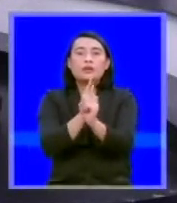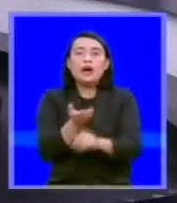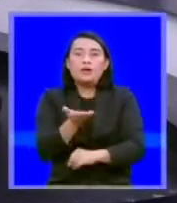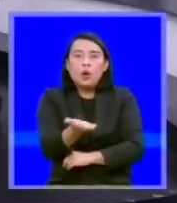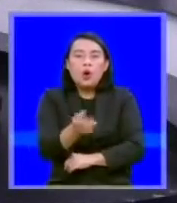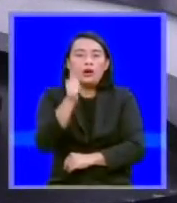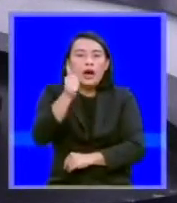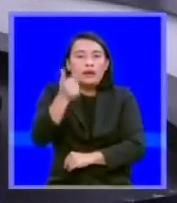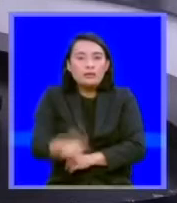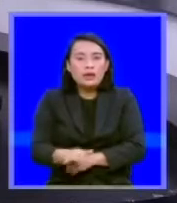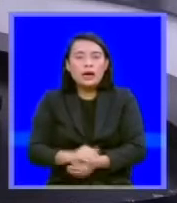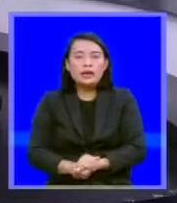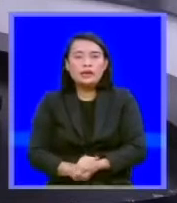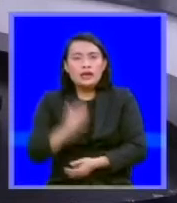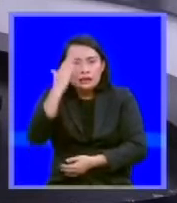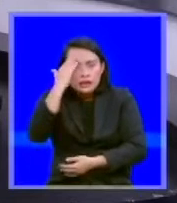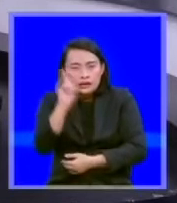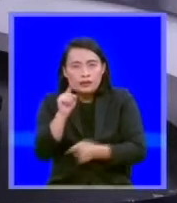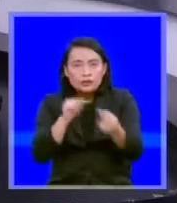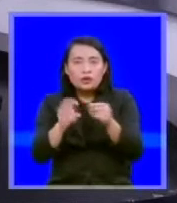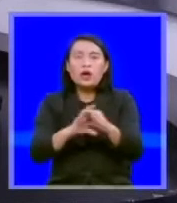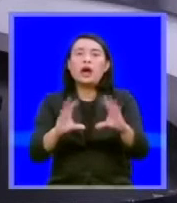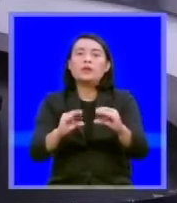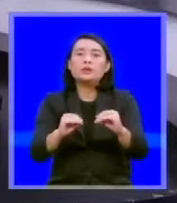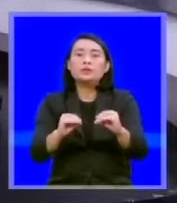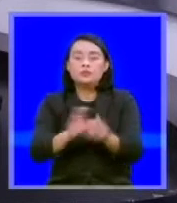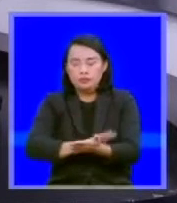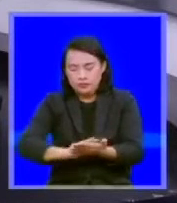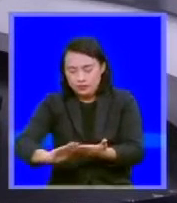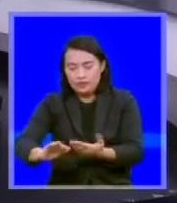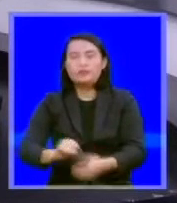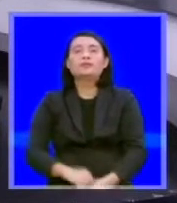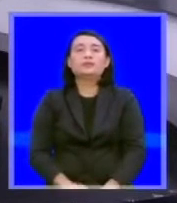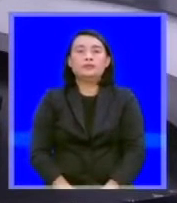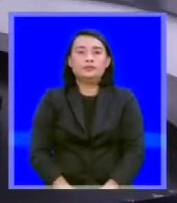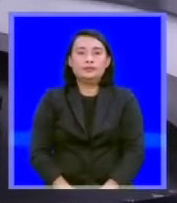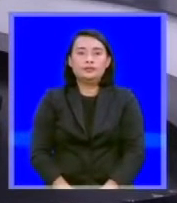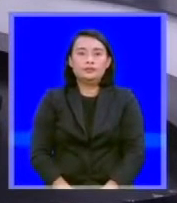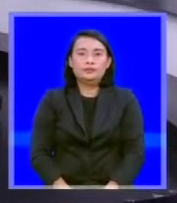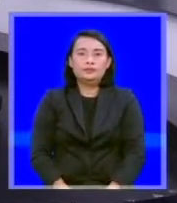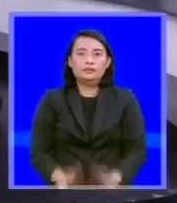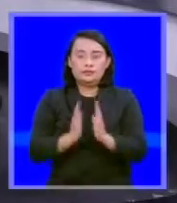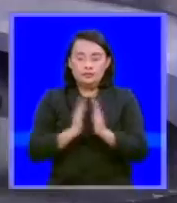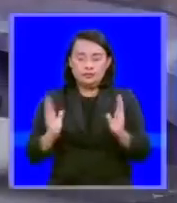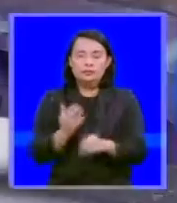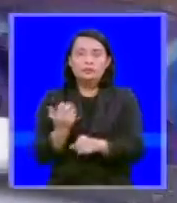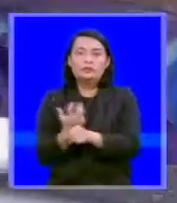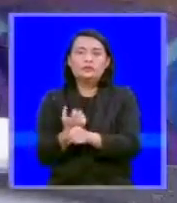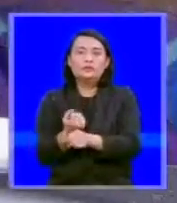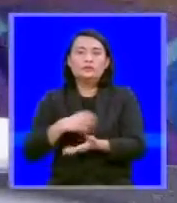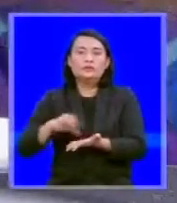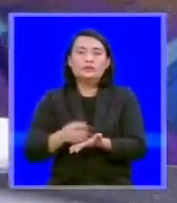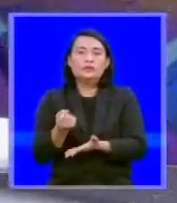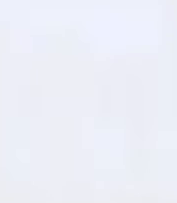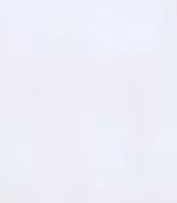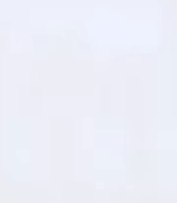ไม่ค่ะจะทราบได้นะคะหลังจากการประชุม3ฝ่ายเสร็จสิ้นลงค่ะ ขอบคุณค่ะคุณอรวรรณนะคะรายงานสดจากรัฐสภาน